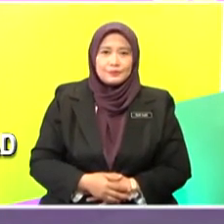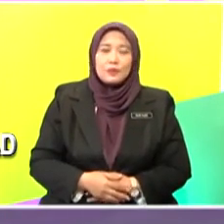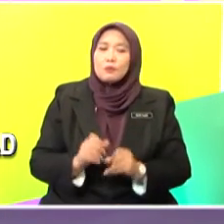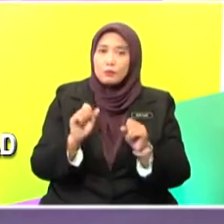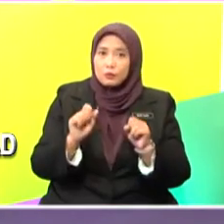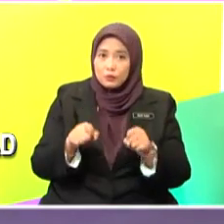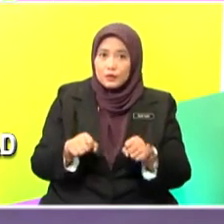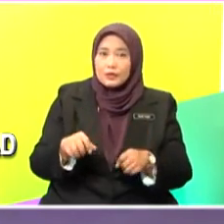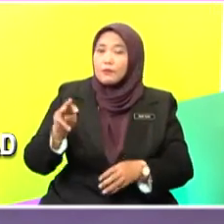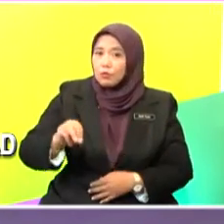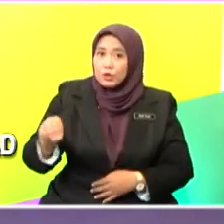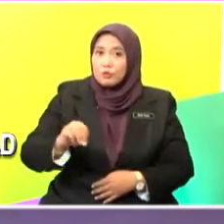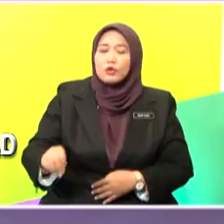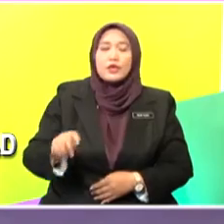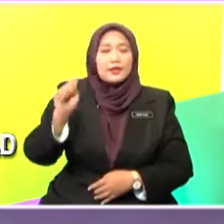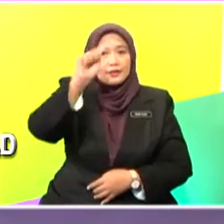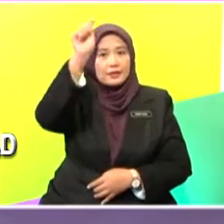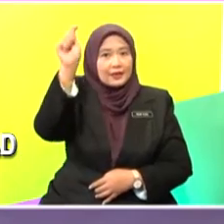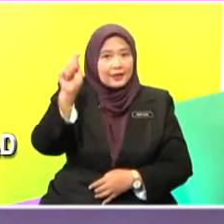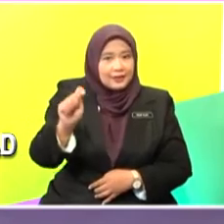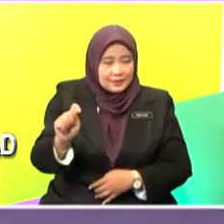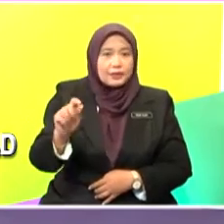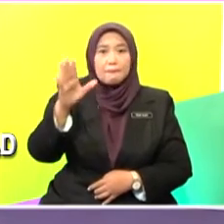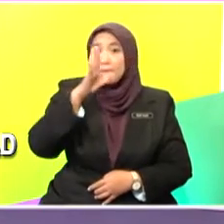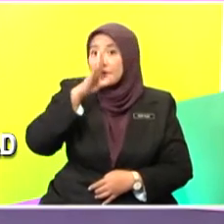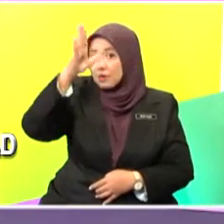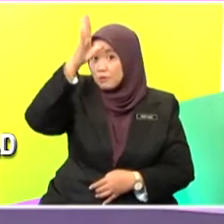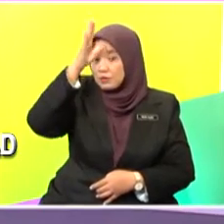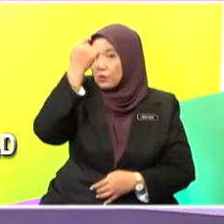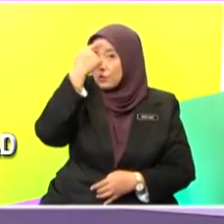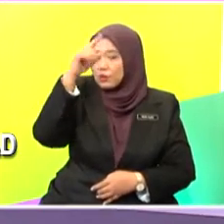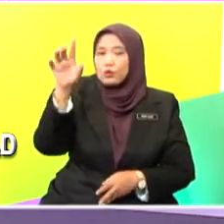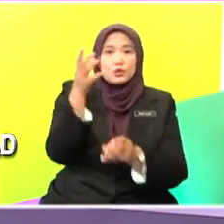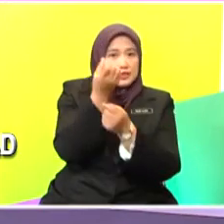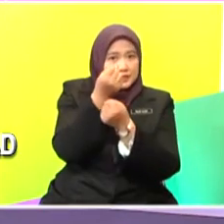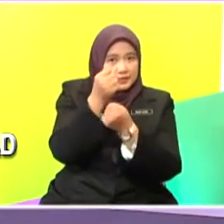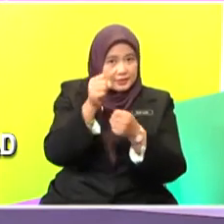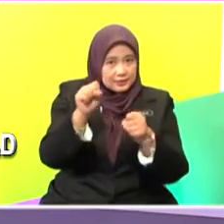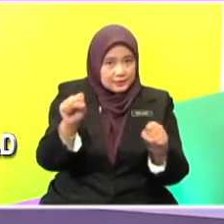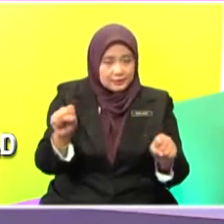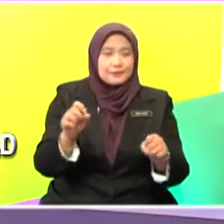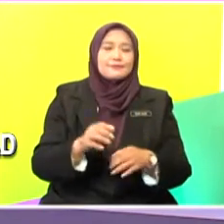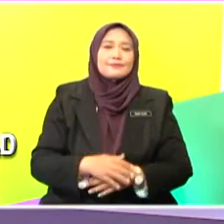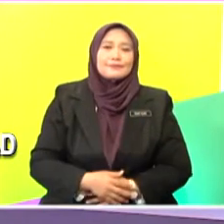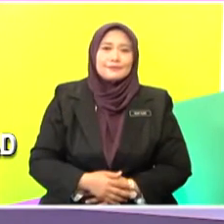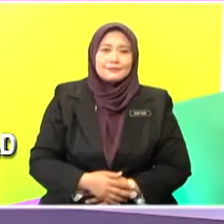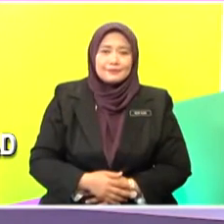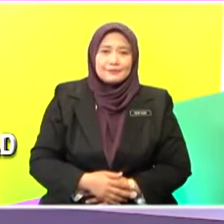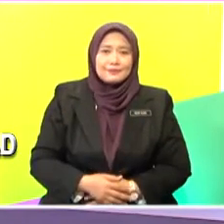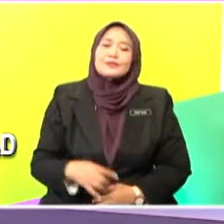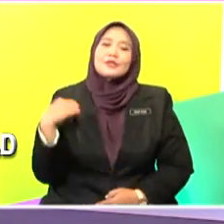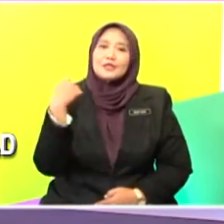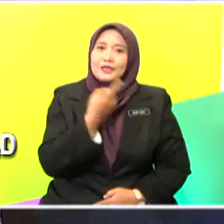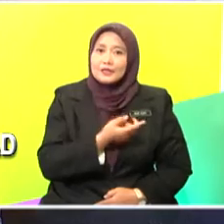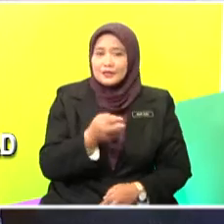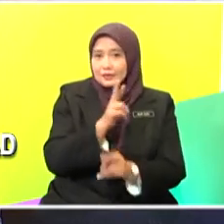kita, adik nak tepung sebab adik nak belajar menulis dengan cikgu Zainab hari ini. Okey cikgu, kita nak berehat seketika